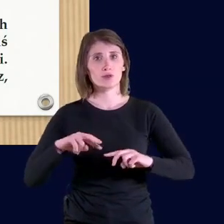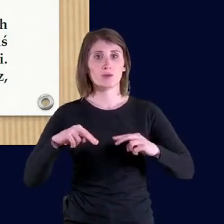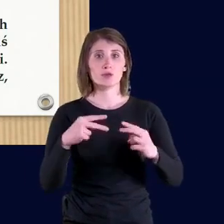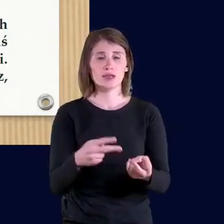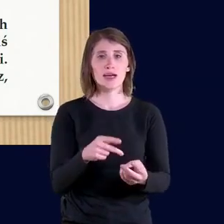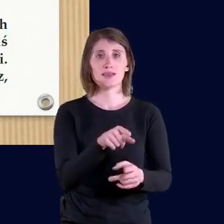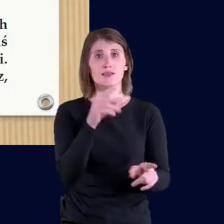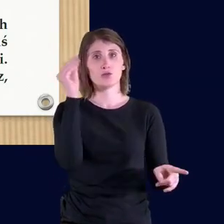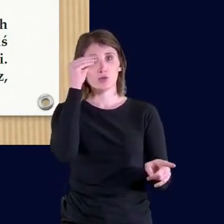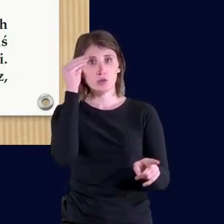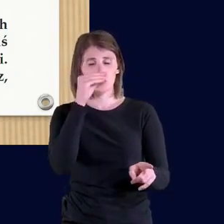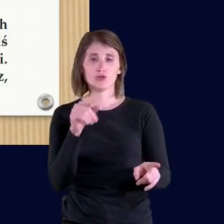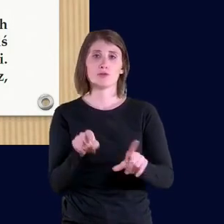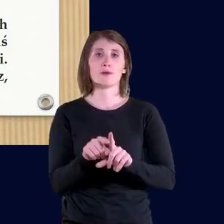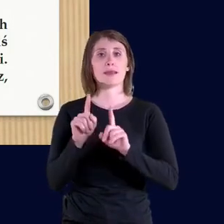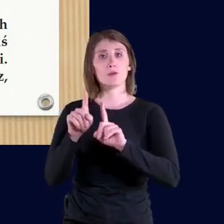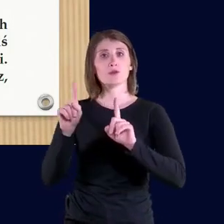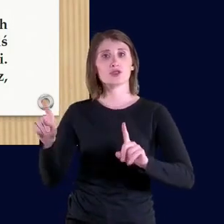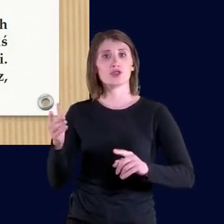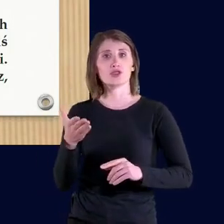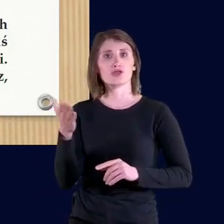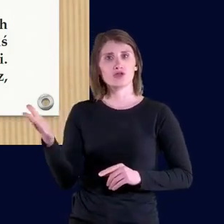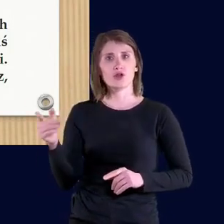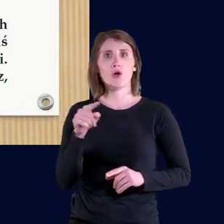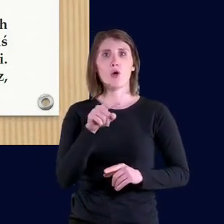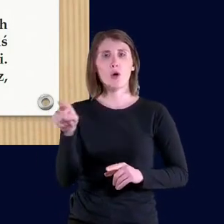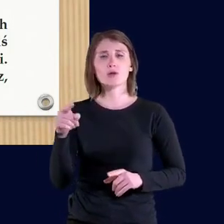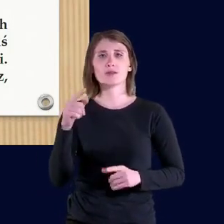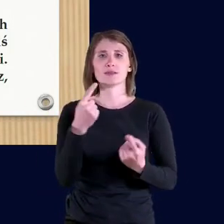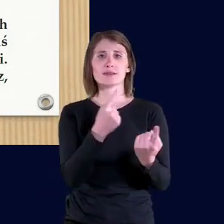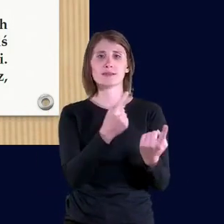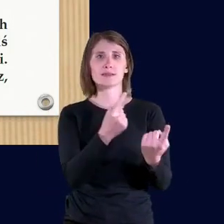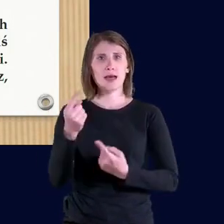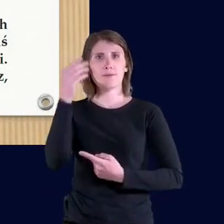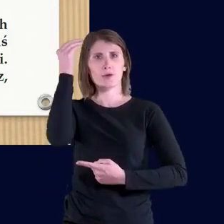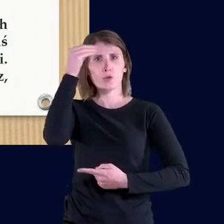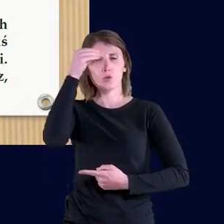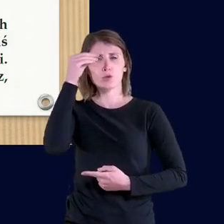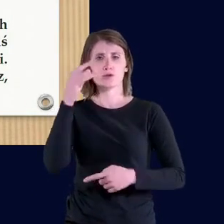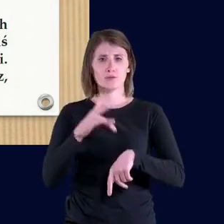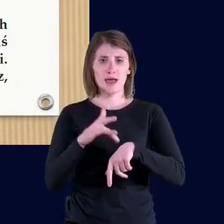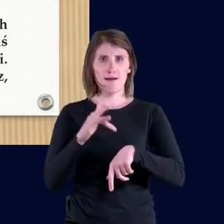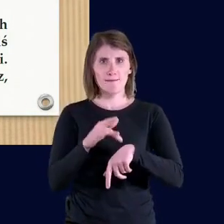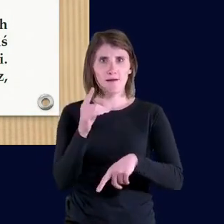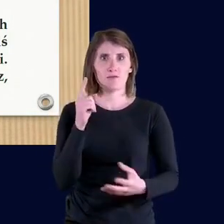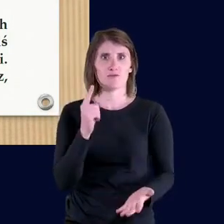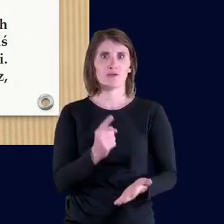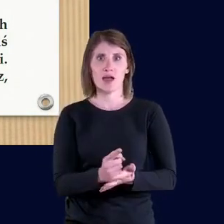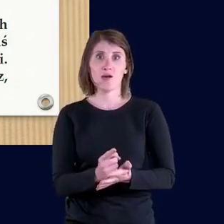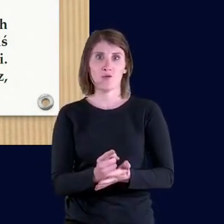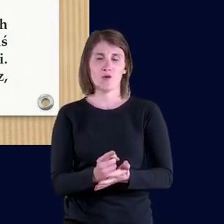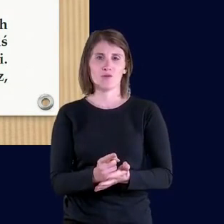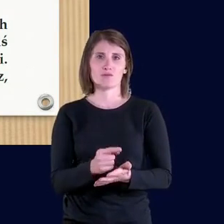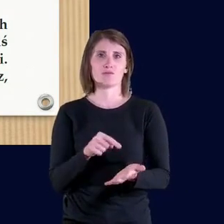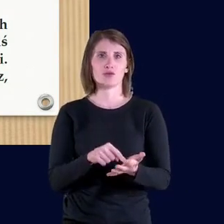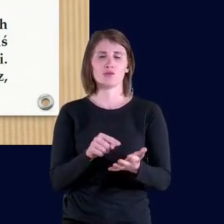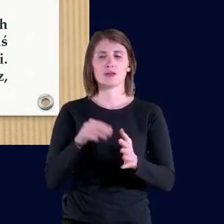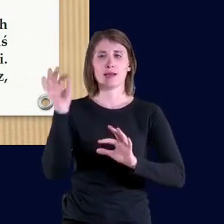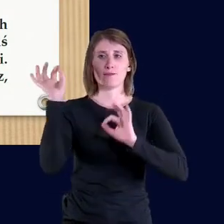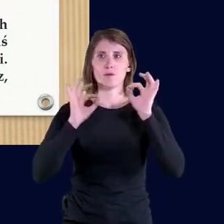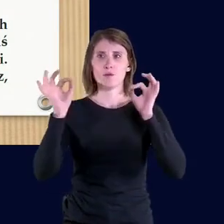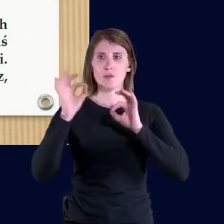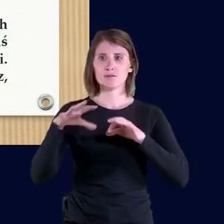użytkownikom czy też nauczycielom wiedzy o tym jak mają się uczyć efektywnie znać jak mogą wykorzystać przede wszystkim efektywnie tą